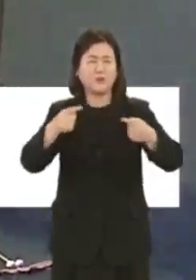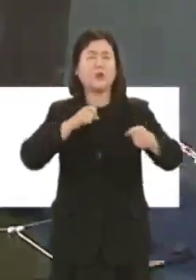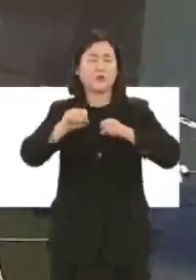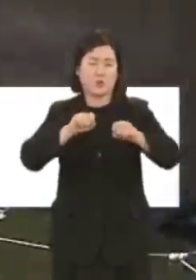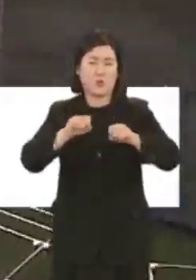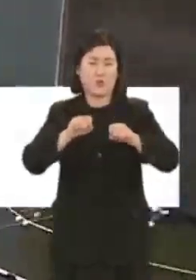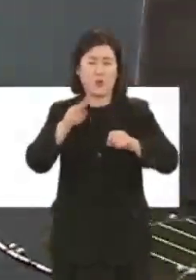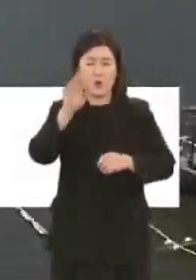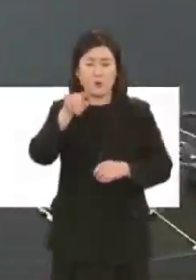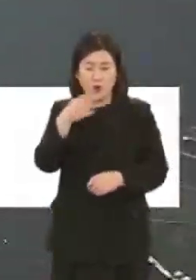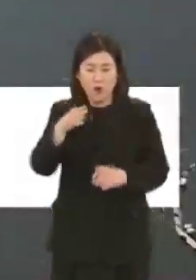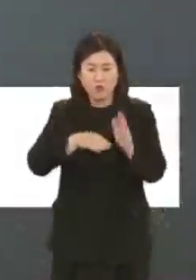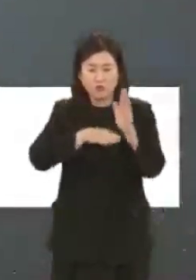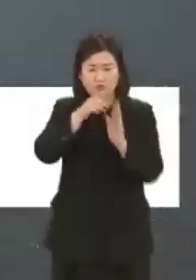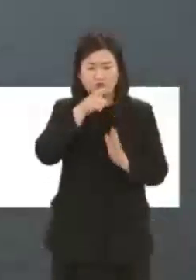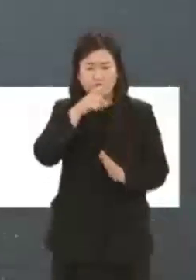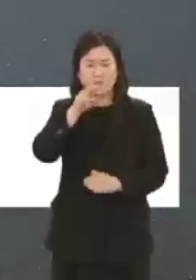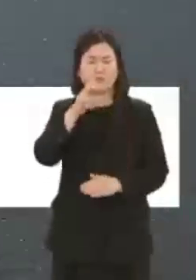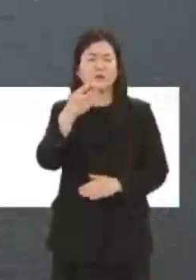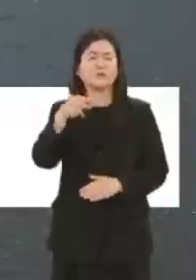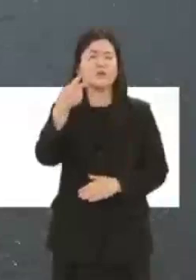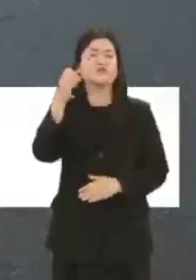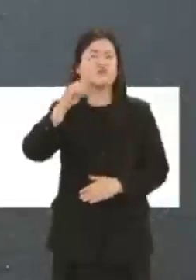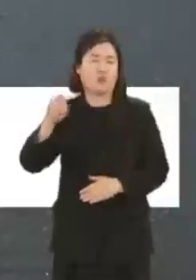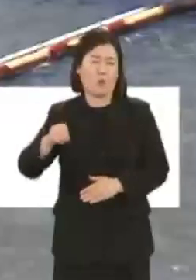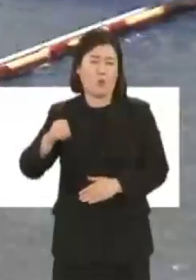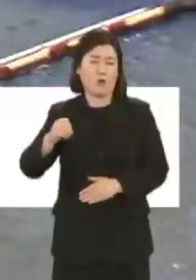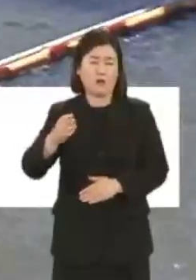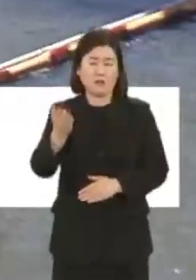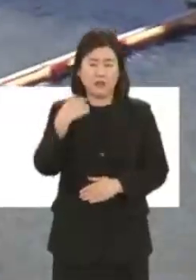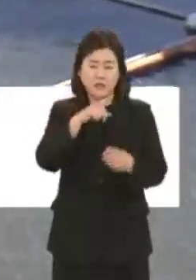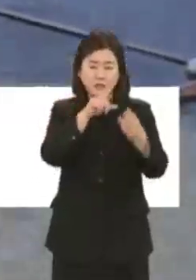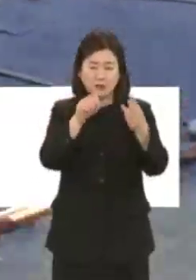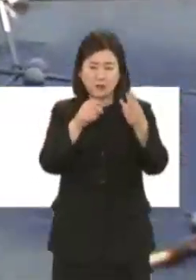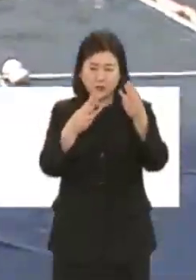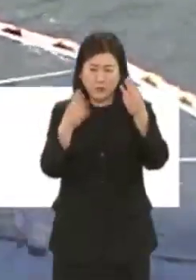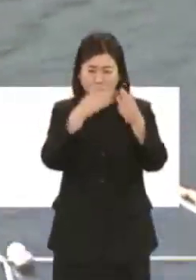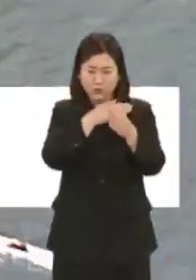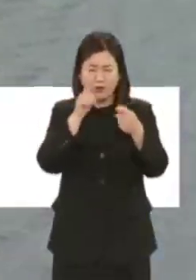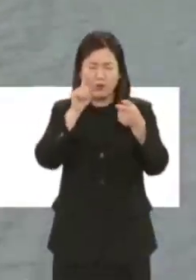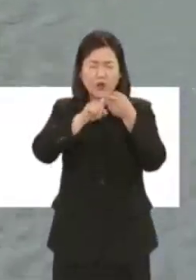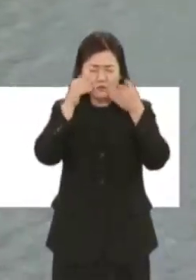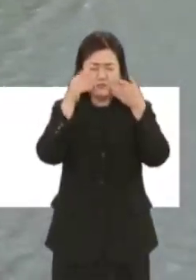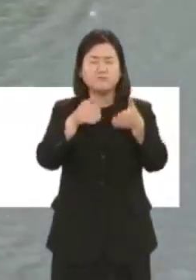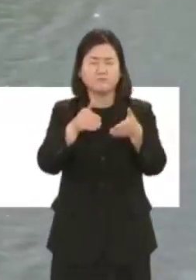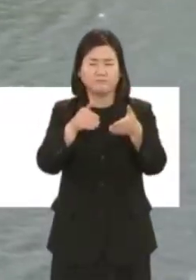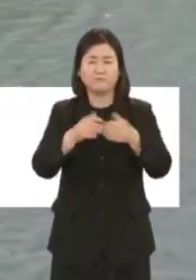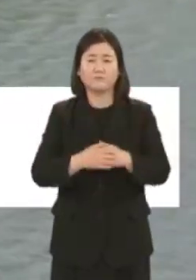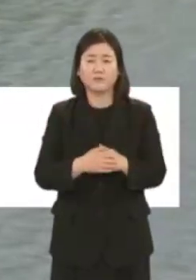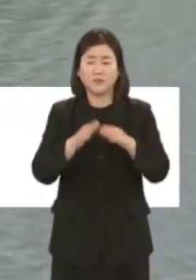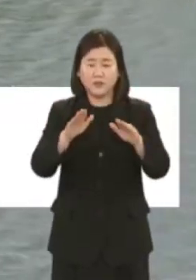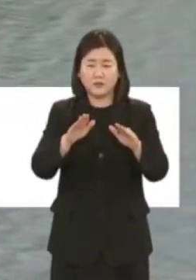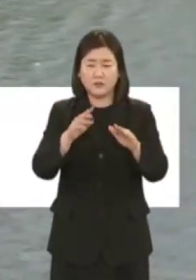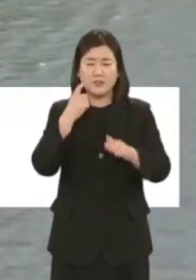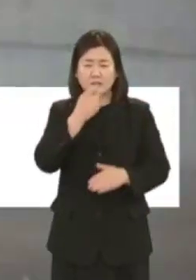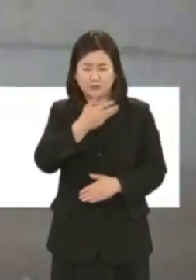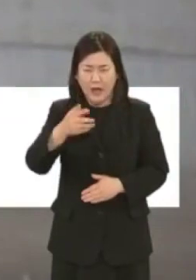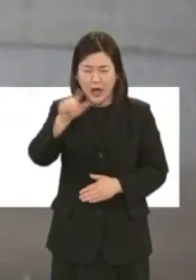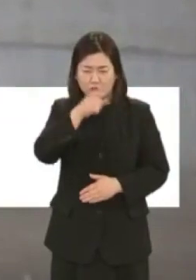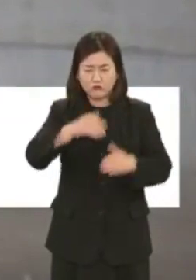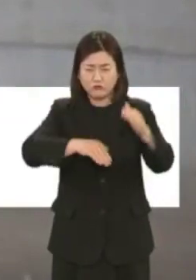보령댐의 현재 저수율은 28.2%로 지난 3일부터 관심 단계에 진입했고 이에 따라 금강에서